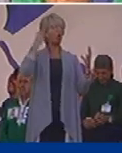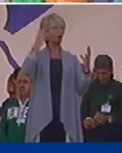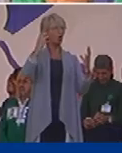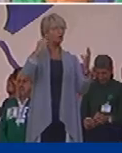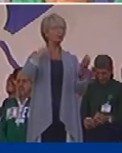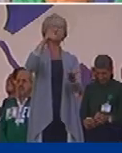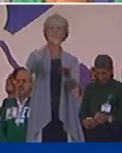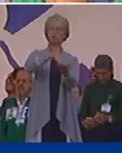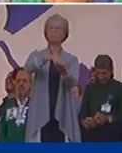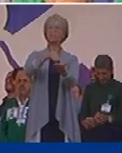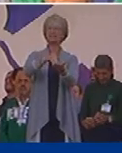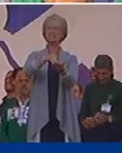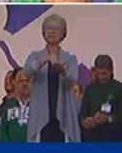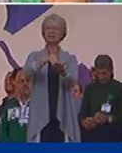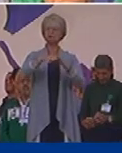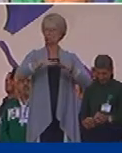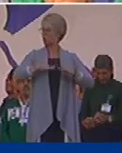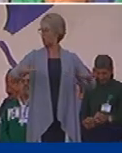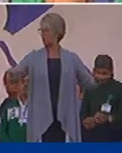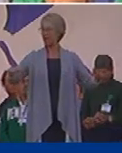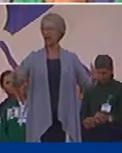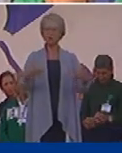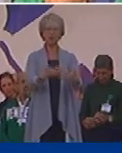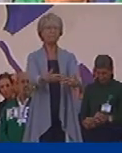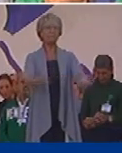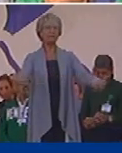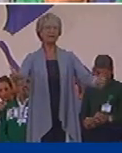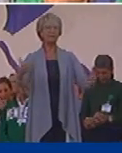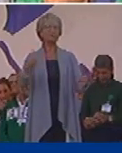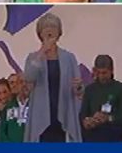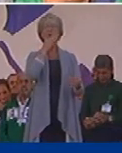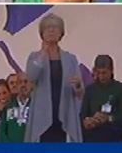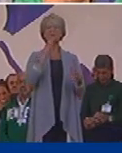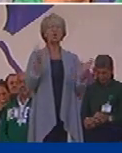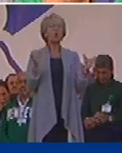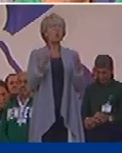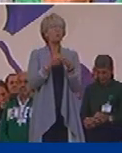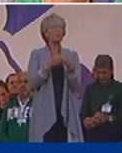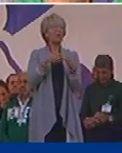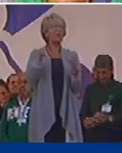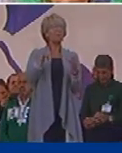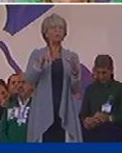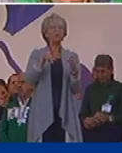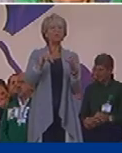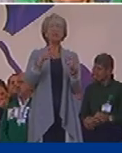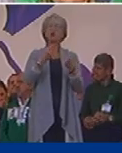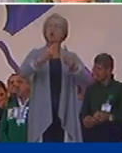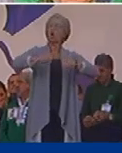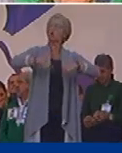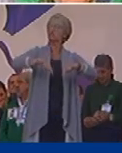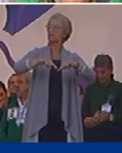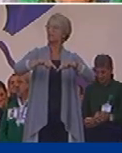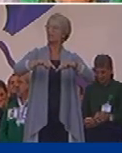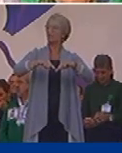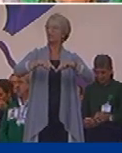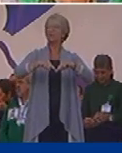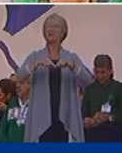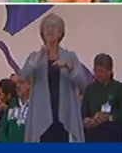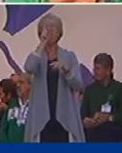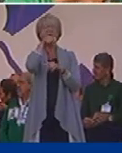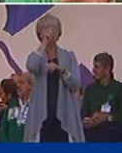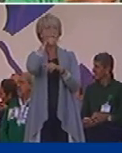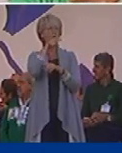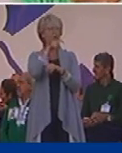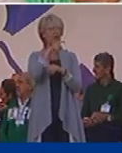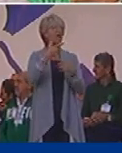che ci siano sul palco e sul prato della splendida comunità di Pontida i consiglieri di L'Aquila, della